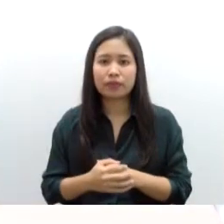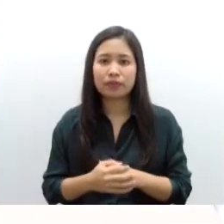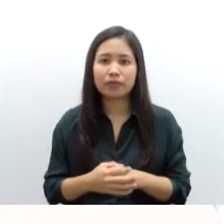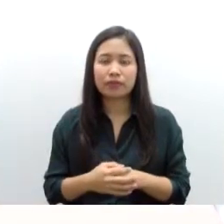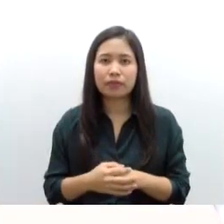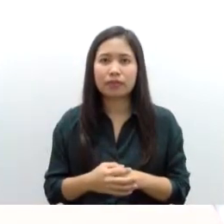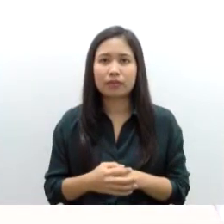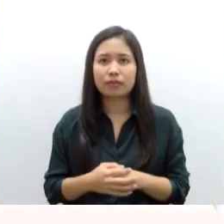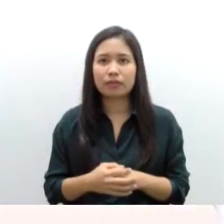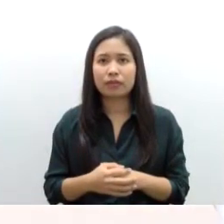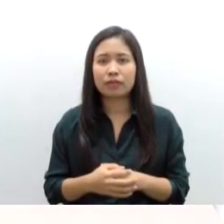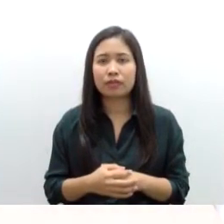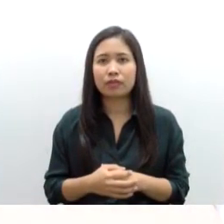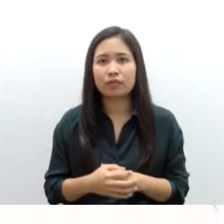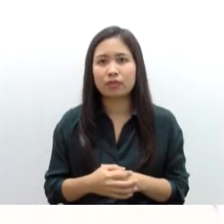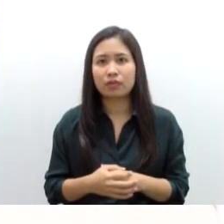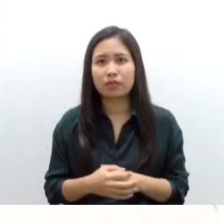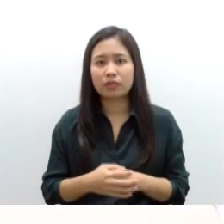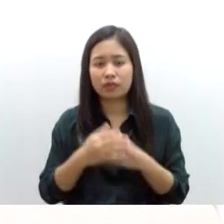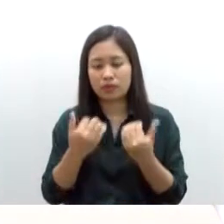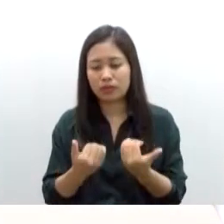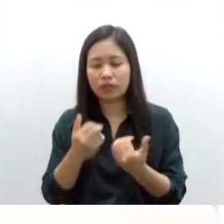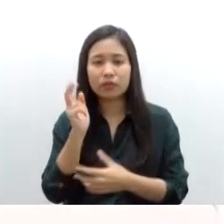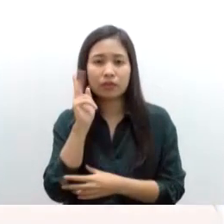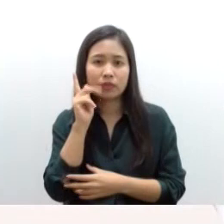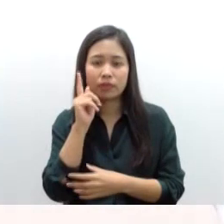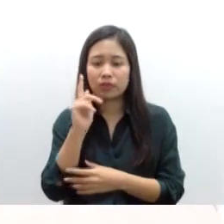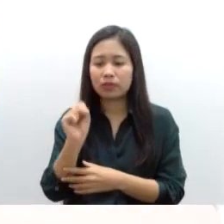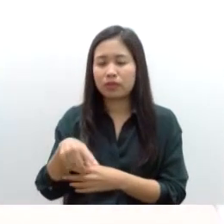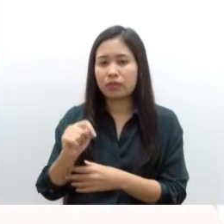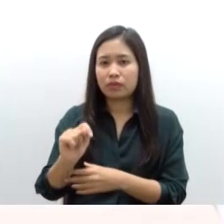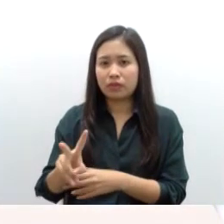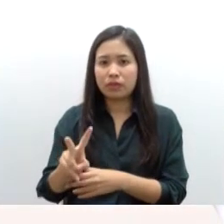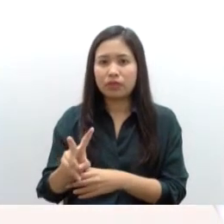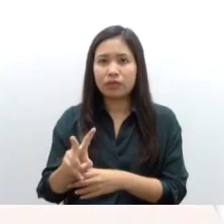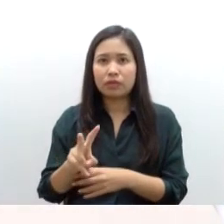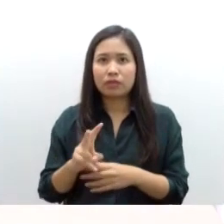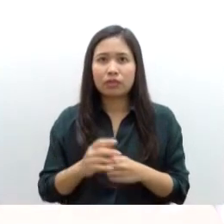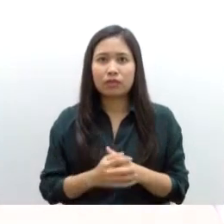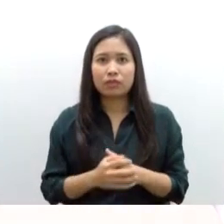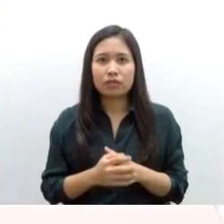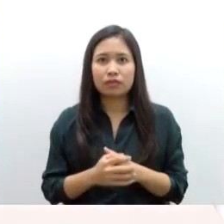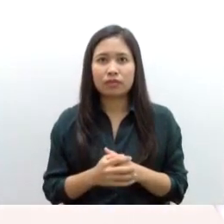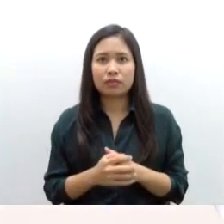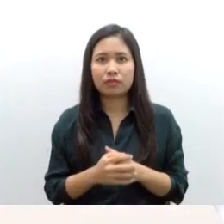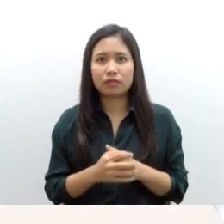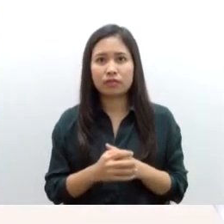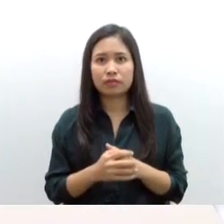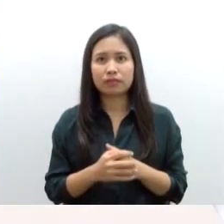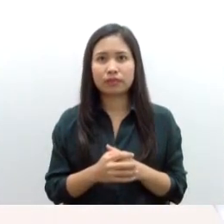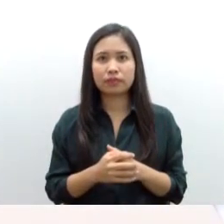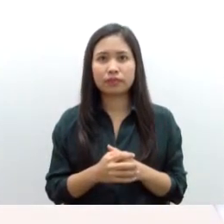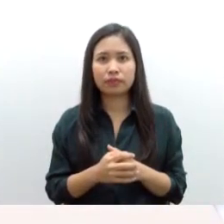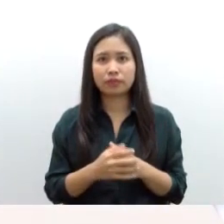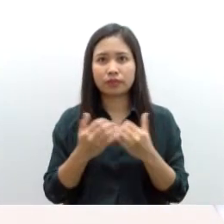ครับอีกส่วนหนึ่งครับที่วันนี้ที่ทางรายการขอเป็นสะพานสำหรับการสื่อสารด้วยกันนะครับก็คือในช่วงของ